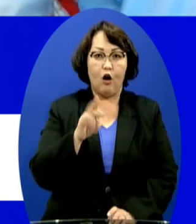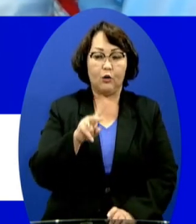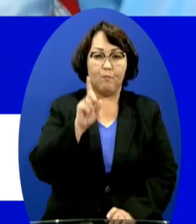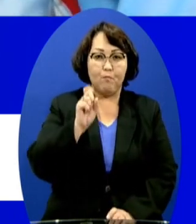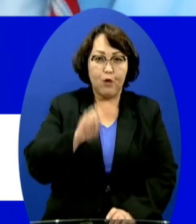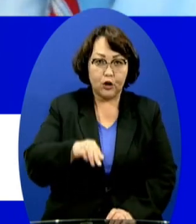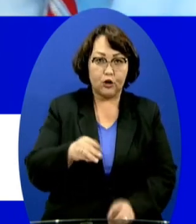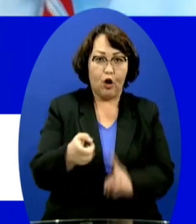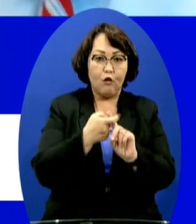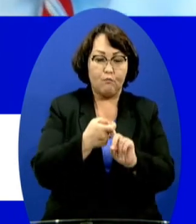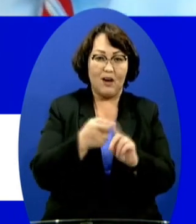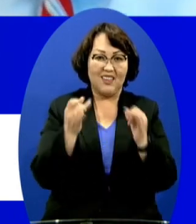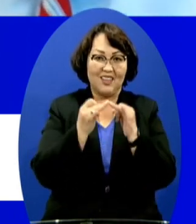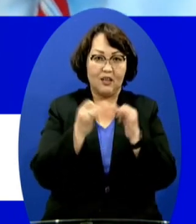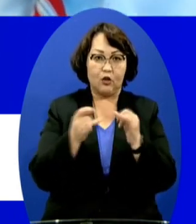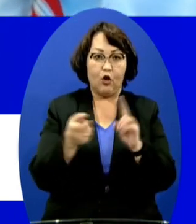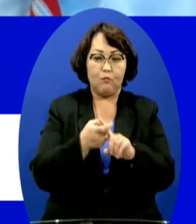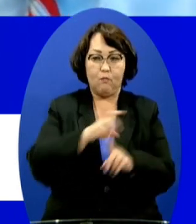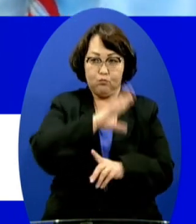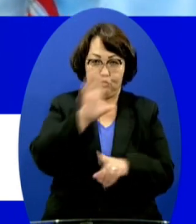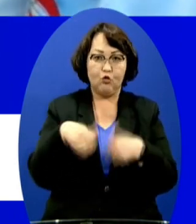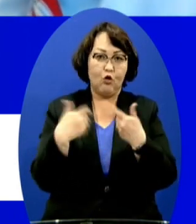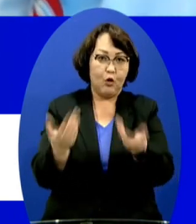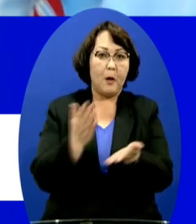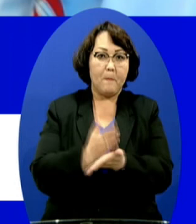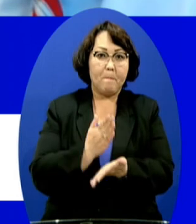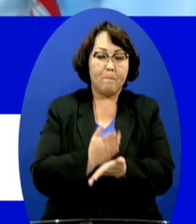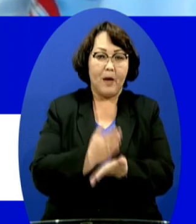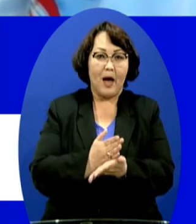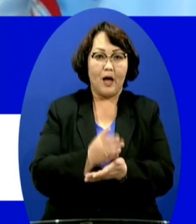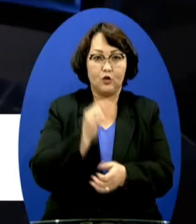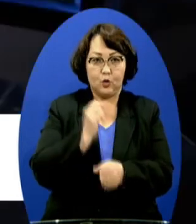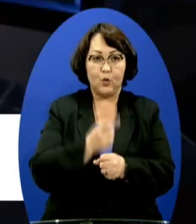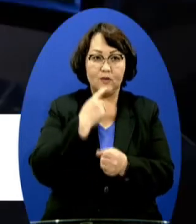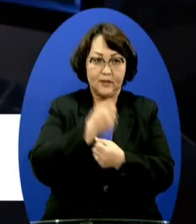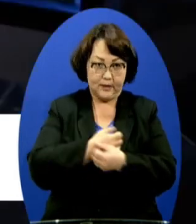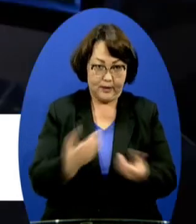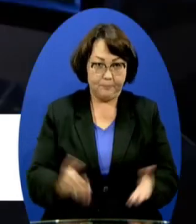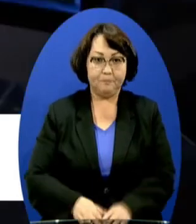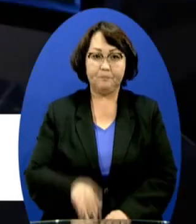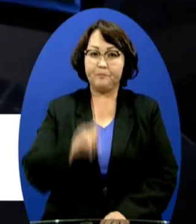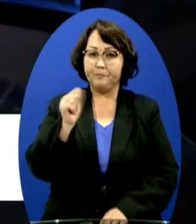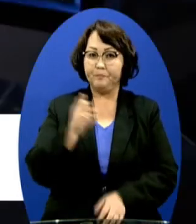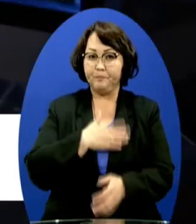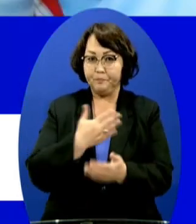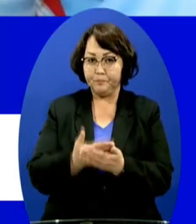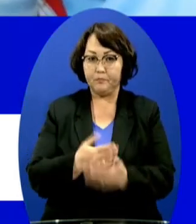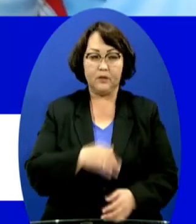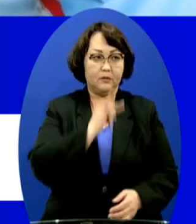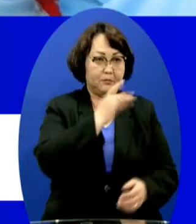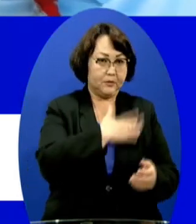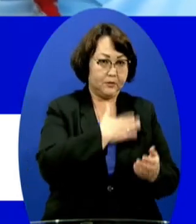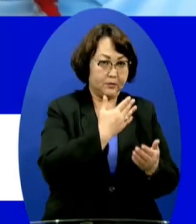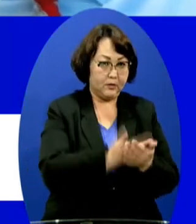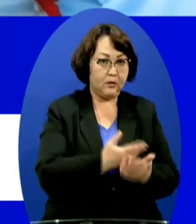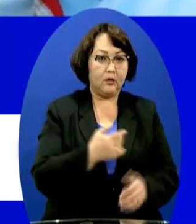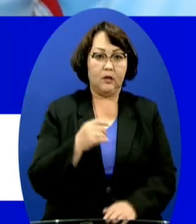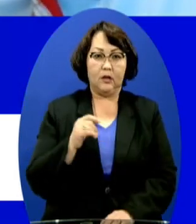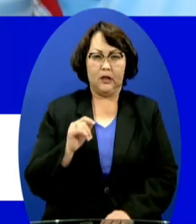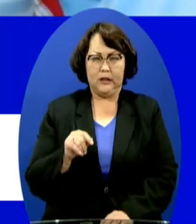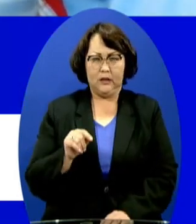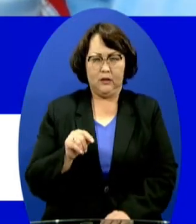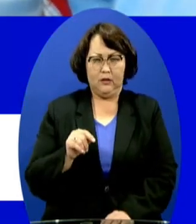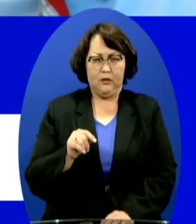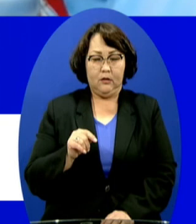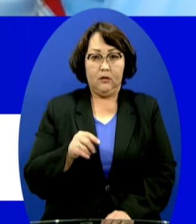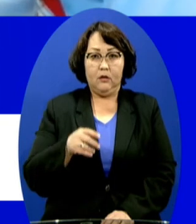дээр интернетийн холболтуудыг өгч явж байгаа гэдгийг бас зориуд хэлье. За тань маш их баярлаа. За их баярлаа. Тэгэд энийг үзэж